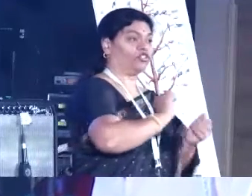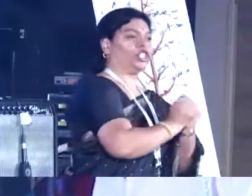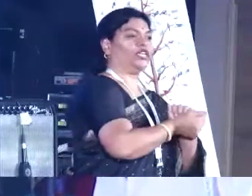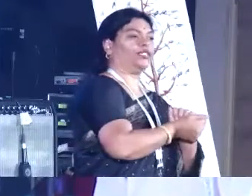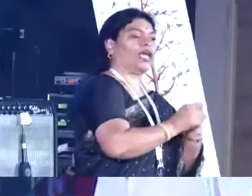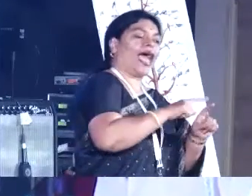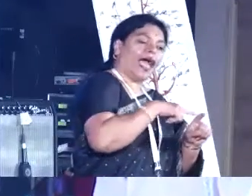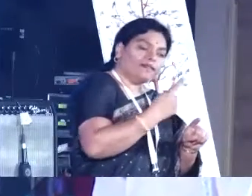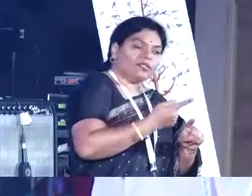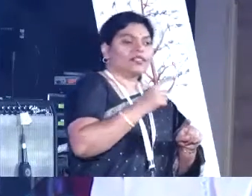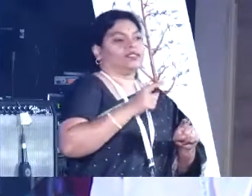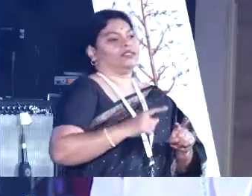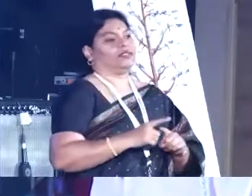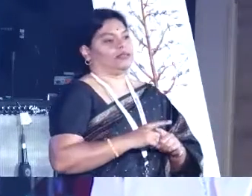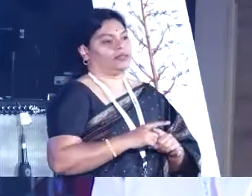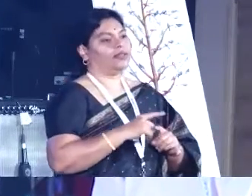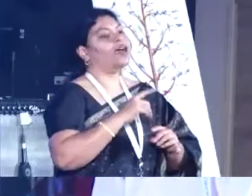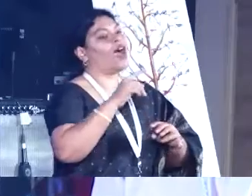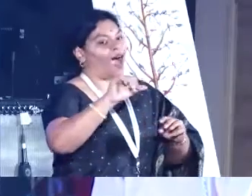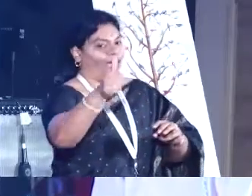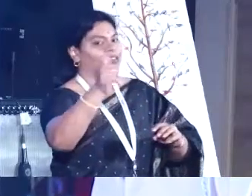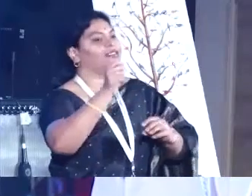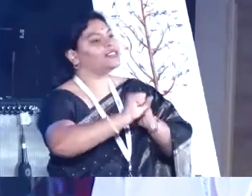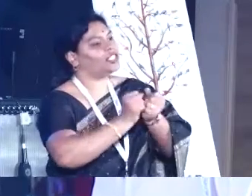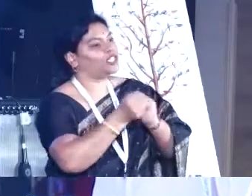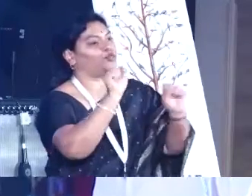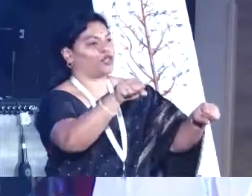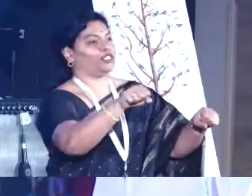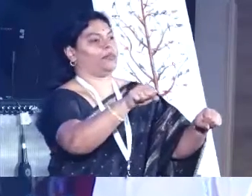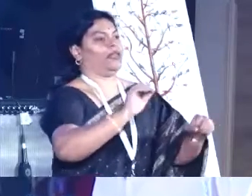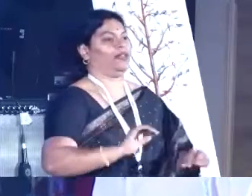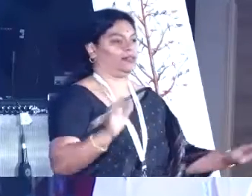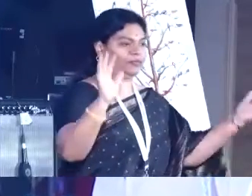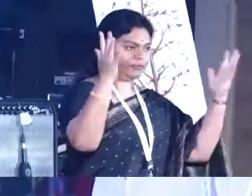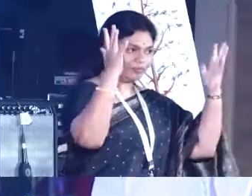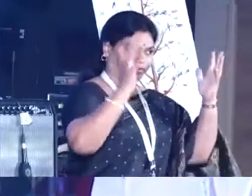अपने आप को बदलना होता है, तभी आपके आसपास माहौल बदलेगा।